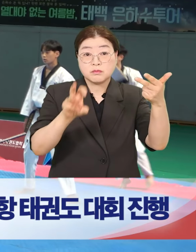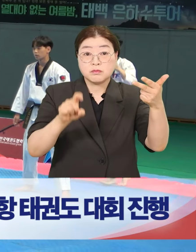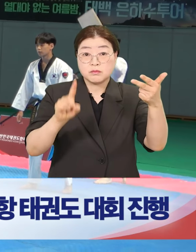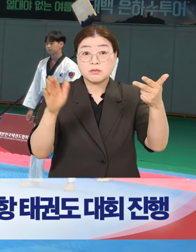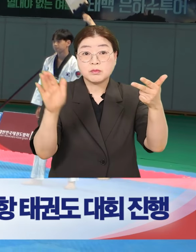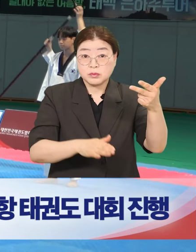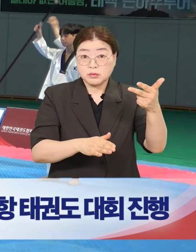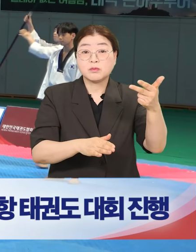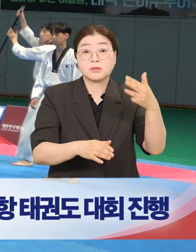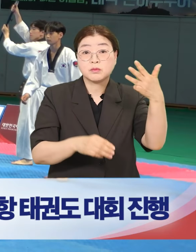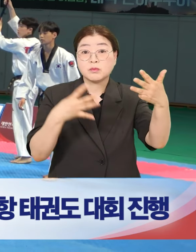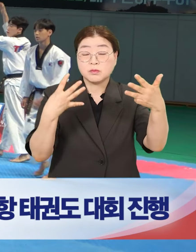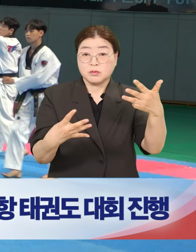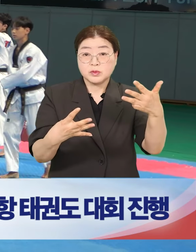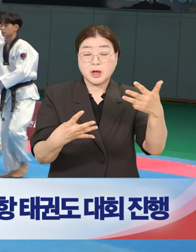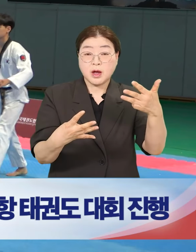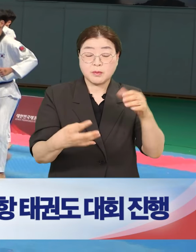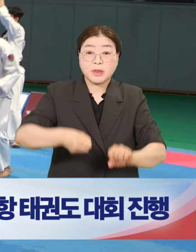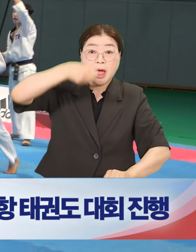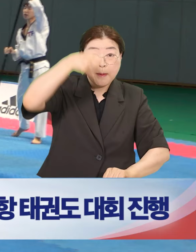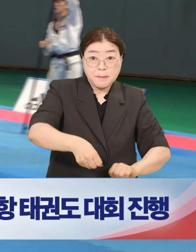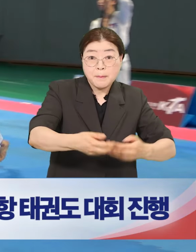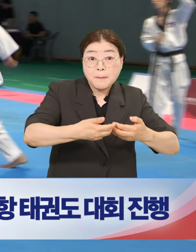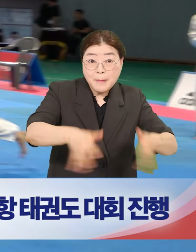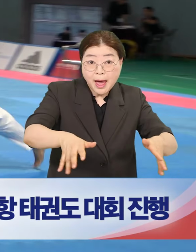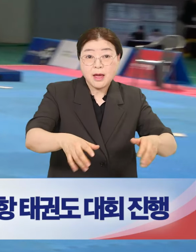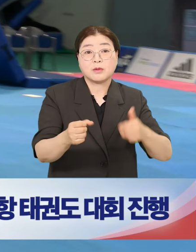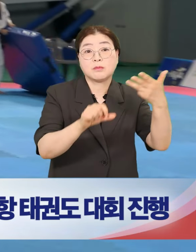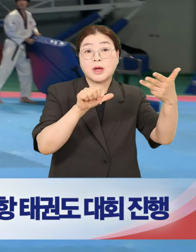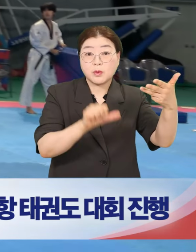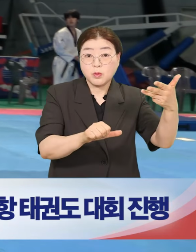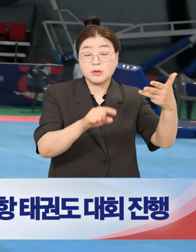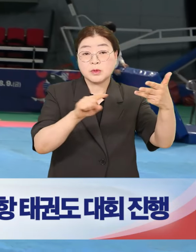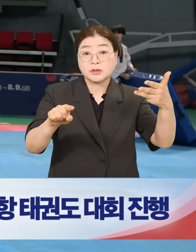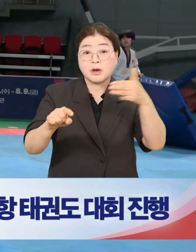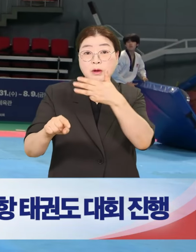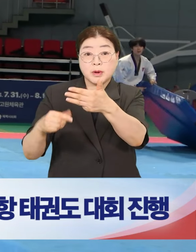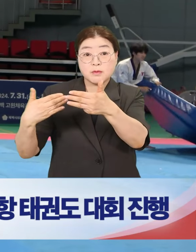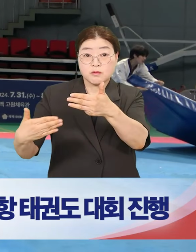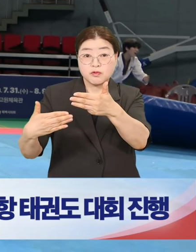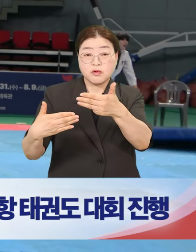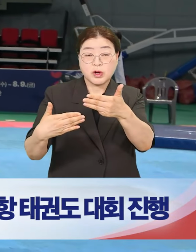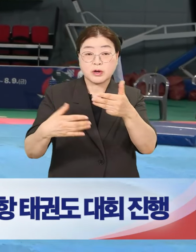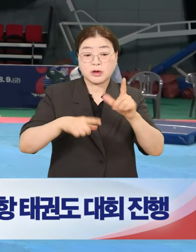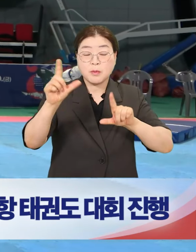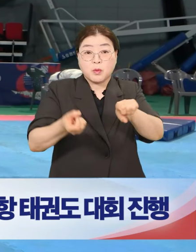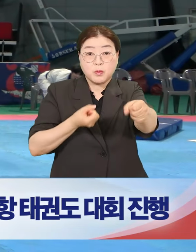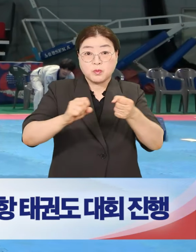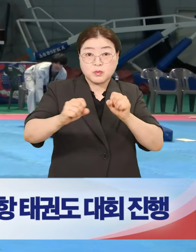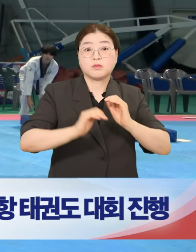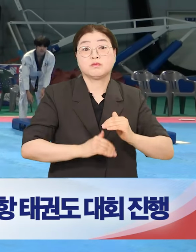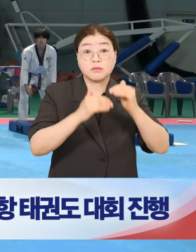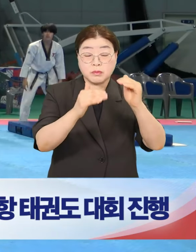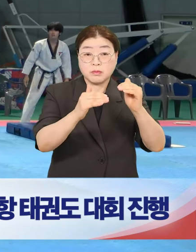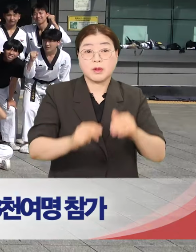태권도협회가 주관 및 주최하며 7월 31일에서 8월 4일까지는 격파대회, 8월 5일에서 8월 9일까지는